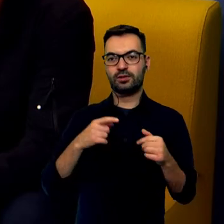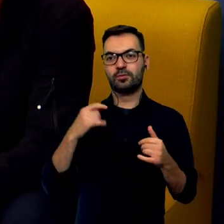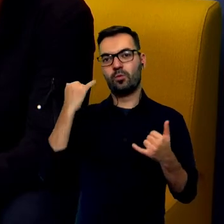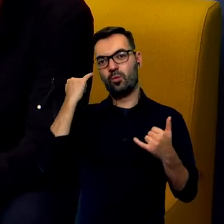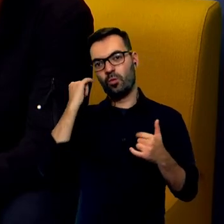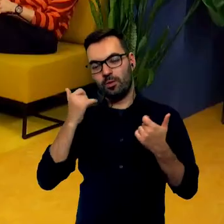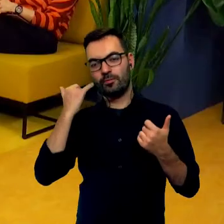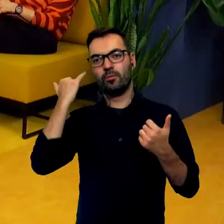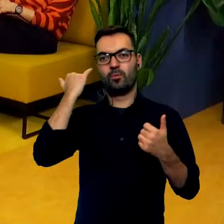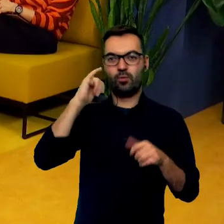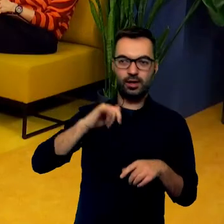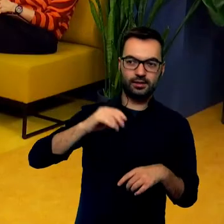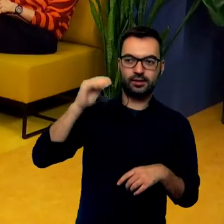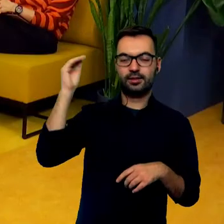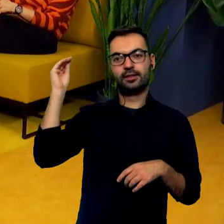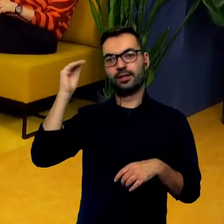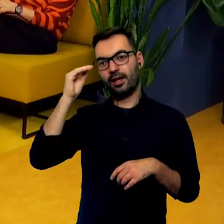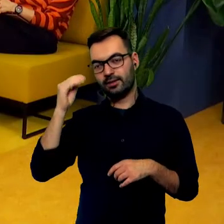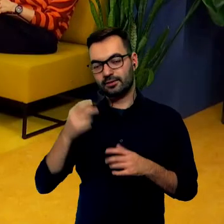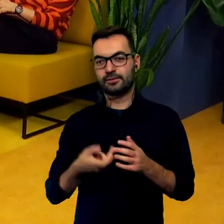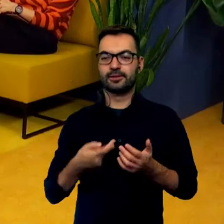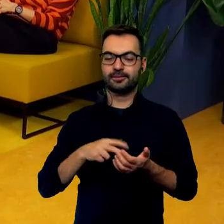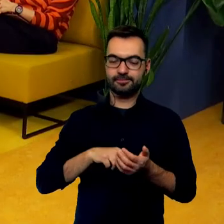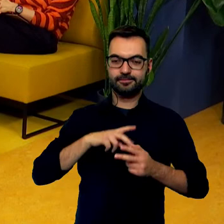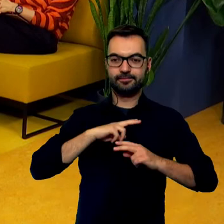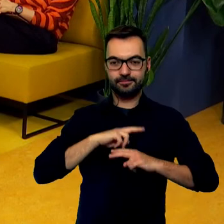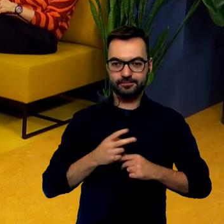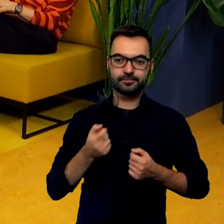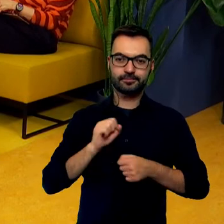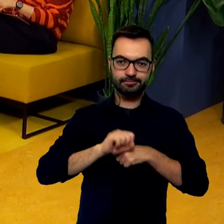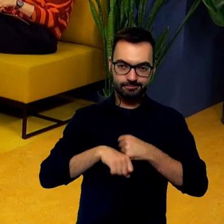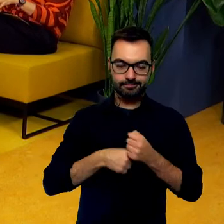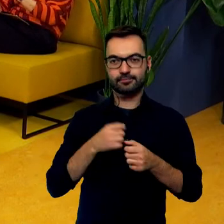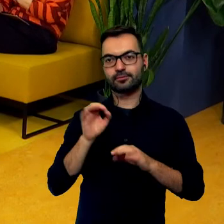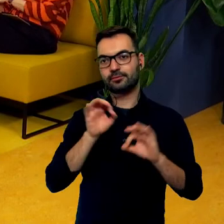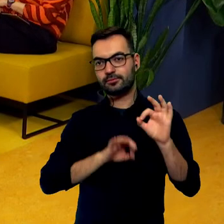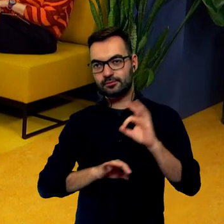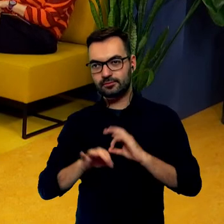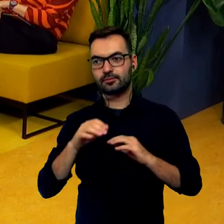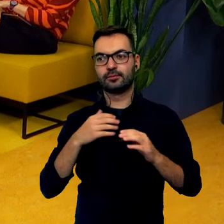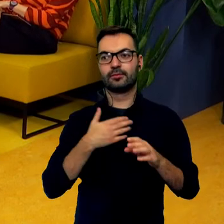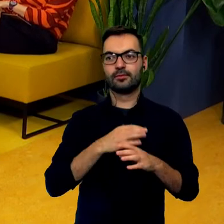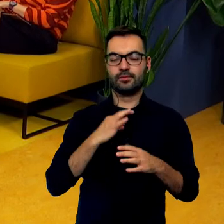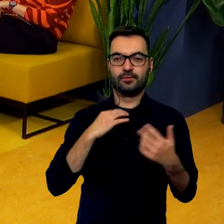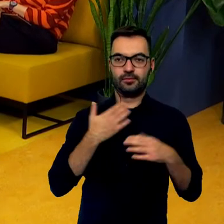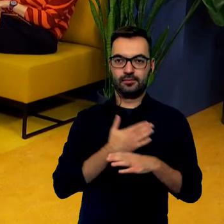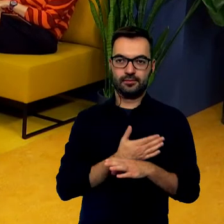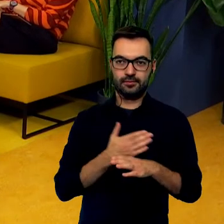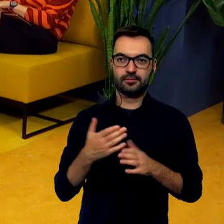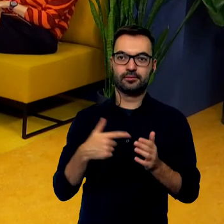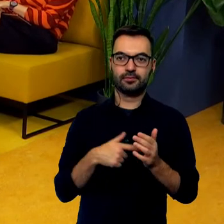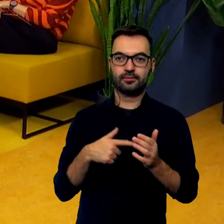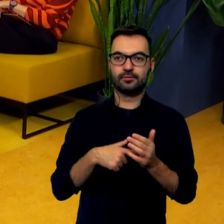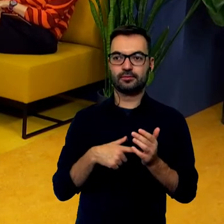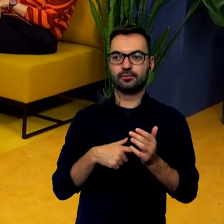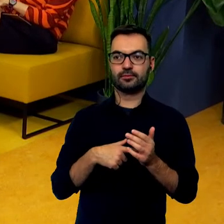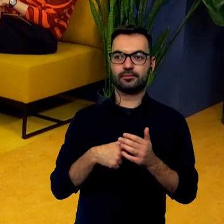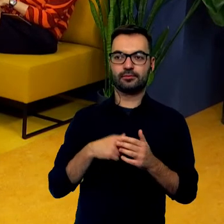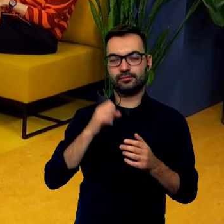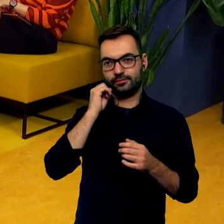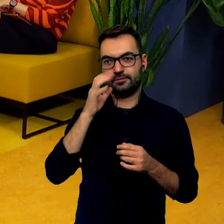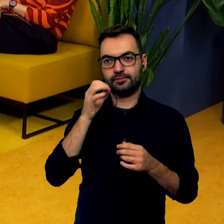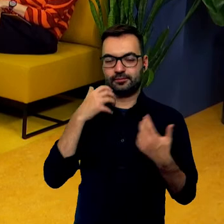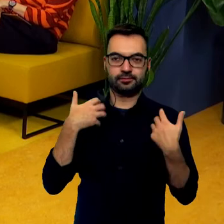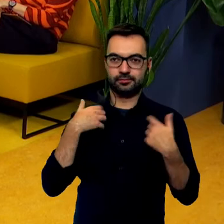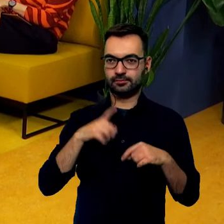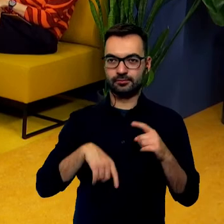błędów, uczenia się, wstawania, naprawiania i prowadzenia swojego życia, to jest